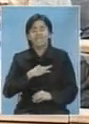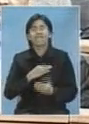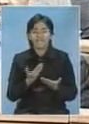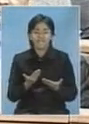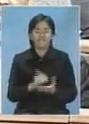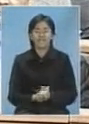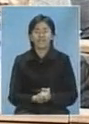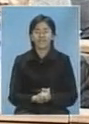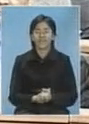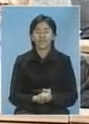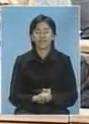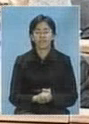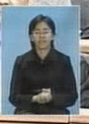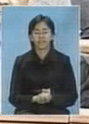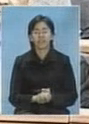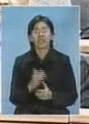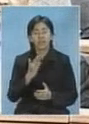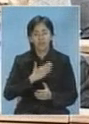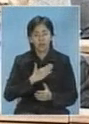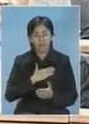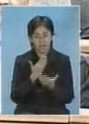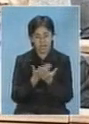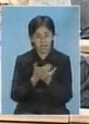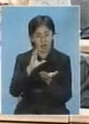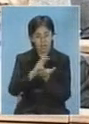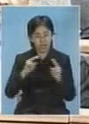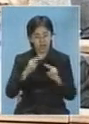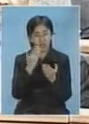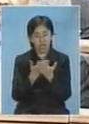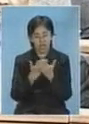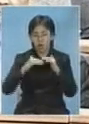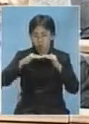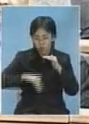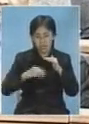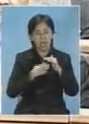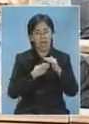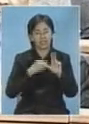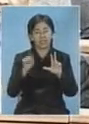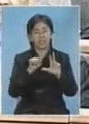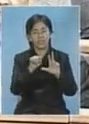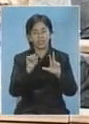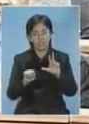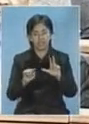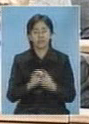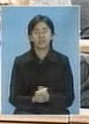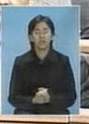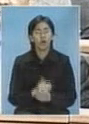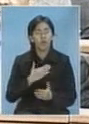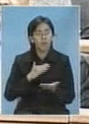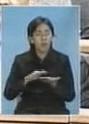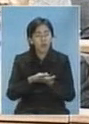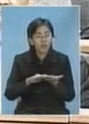ครับสิ่งที่ผมอยากจะตัดงบประมาณของกระทรวงการคลังลง 3% ครับแล้วก็ขอโท